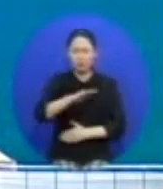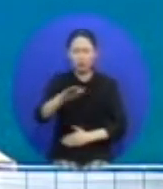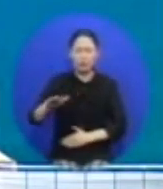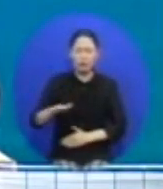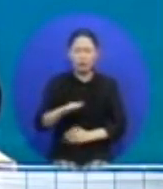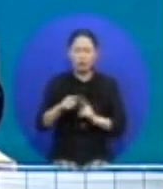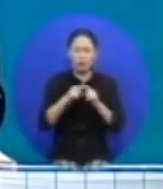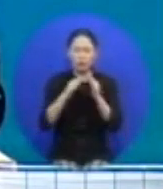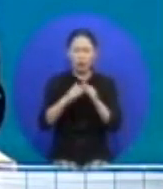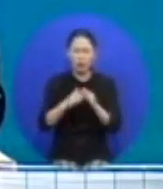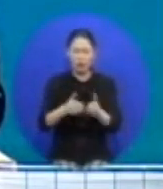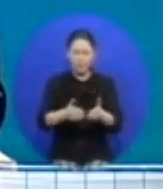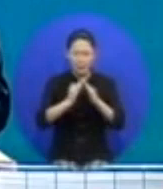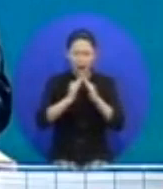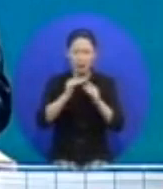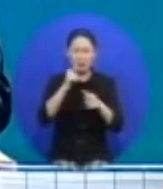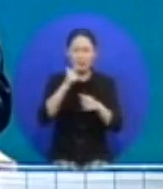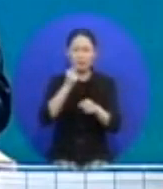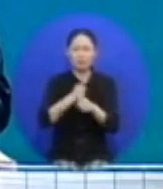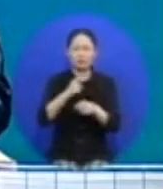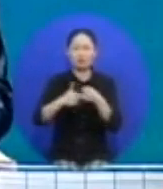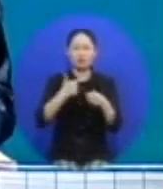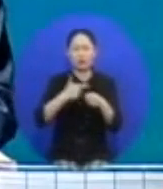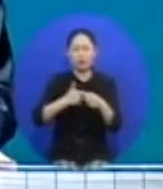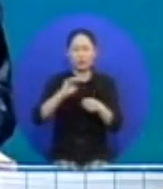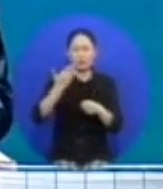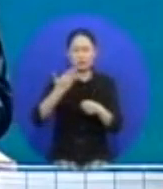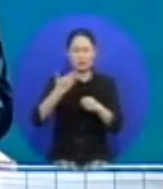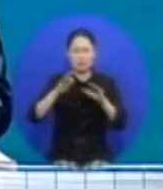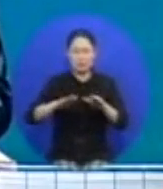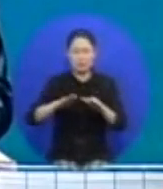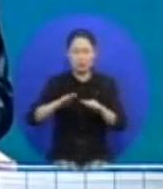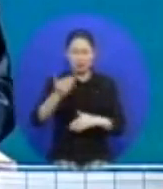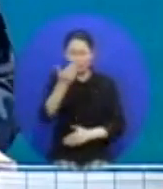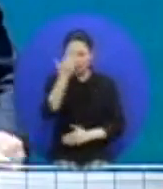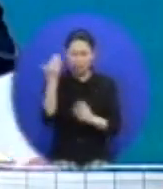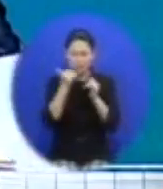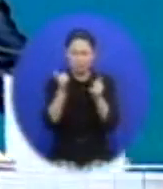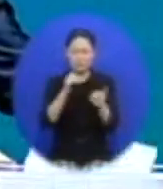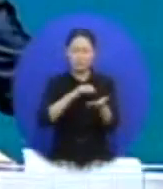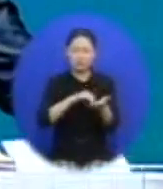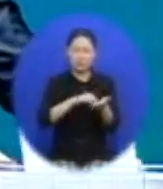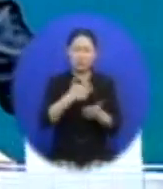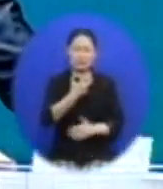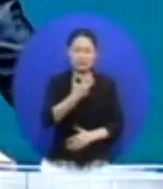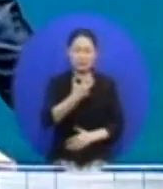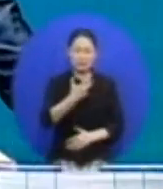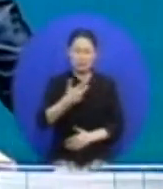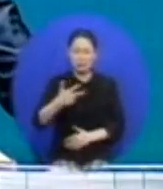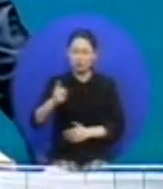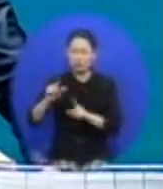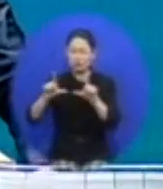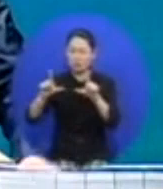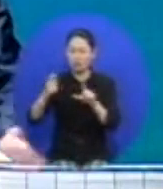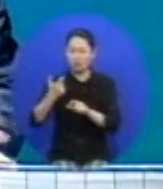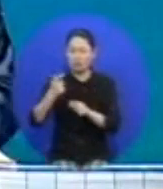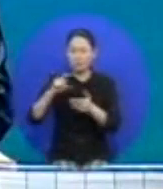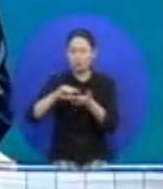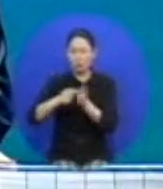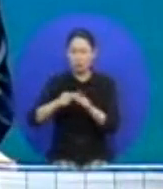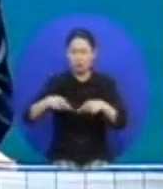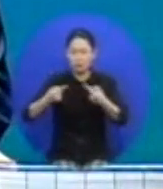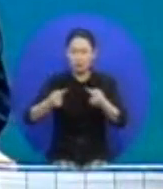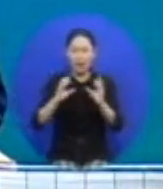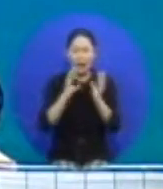벌써 6년이 됩니다 이제 작년 70 명제 저게 주일날 60명 정도 참석하고